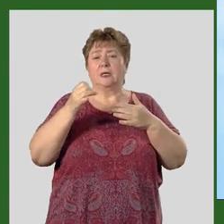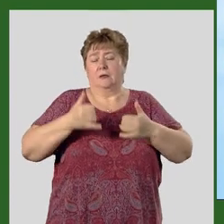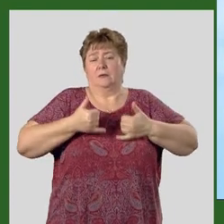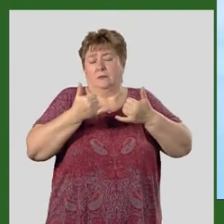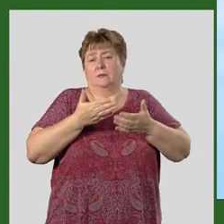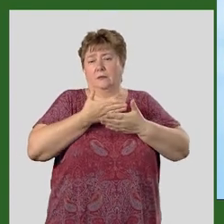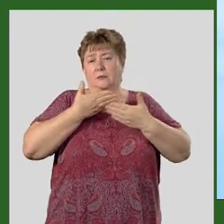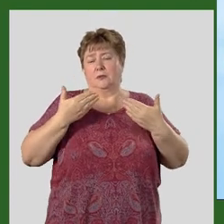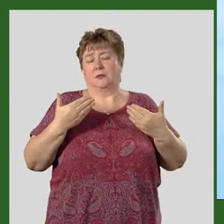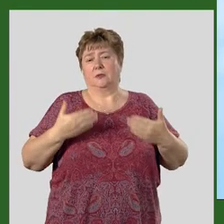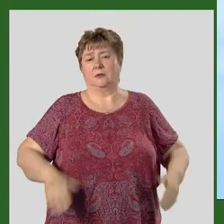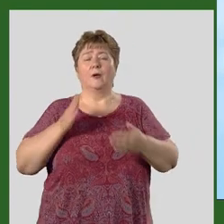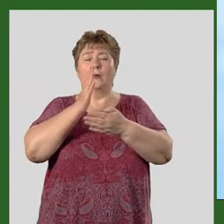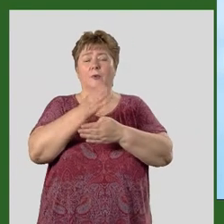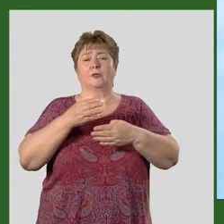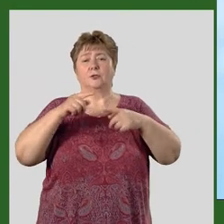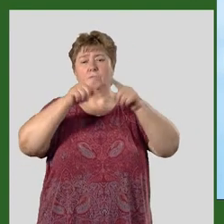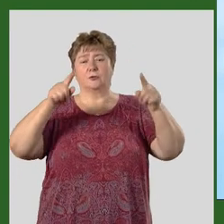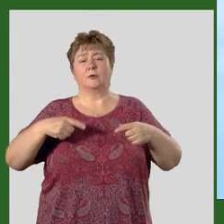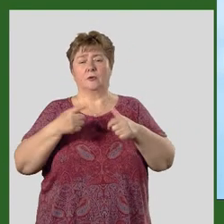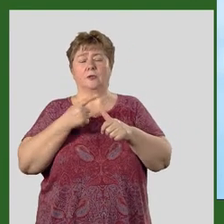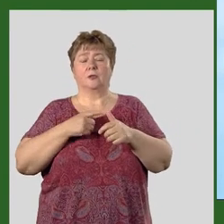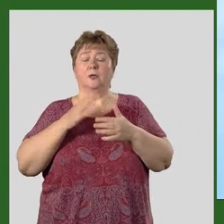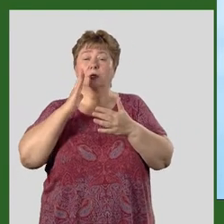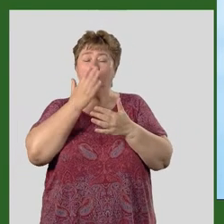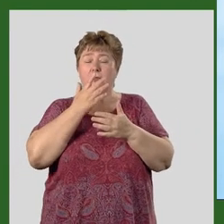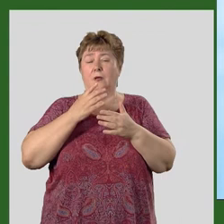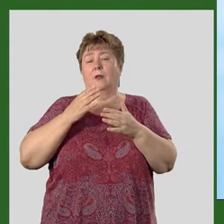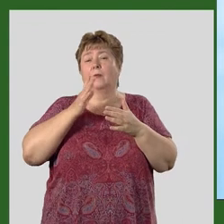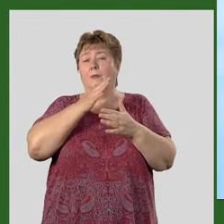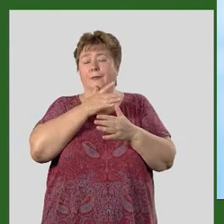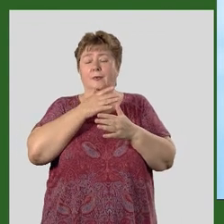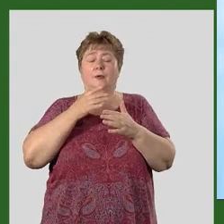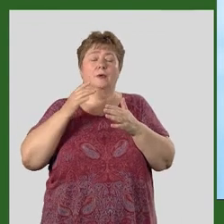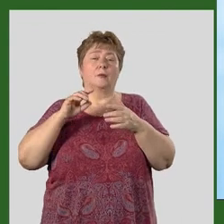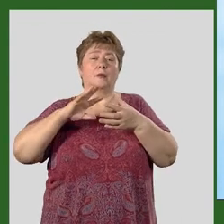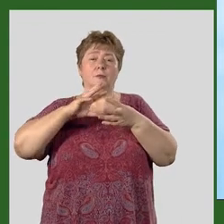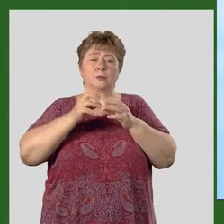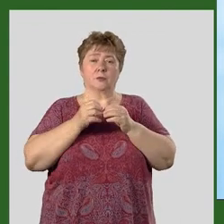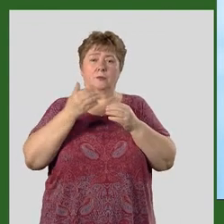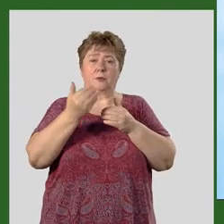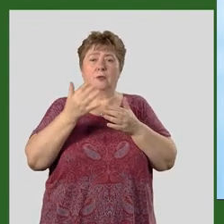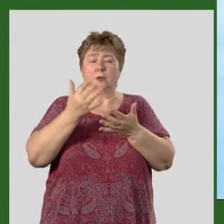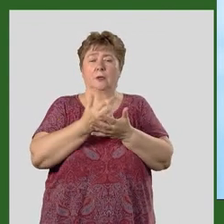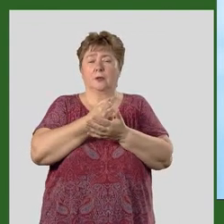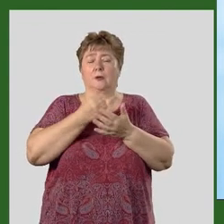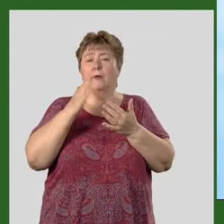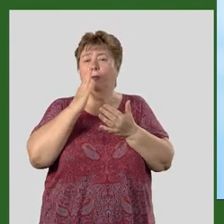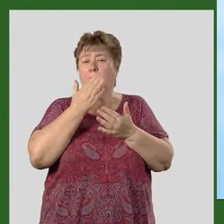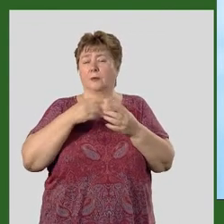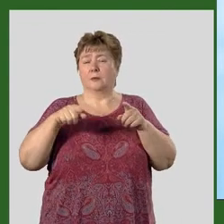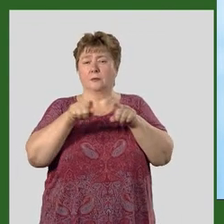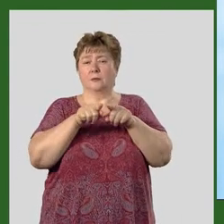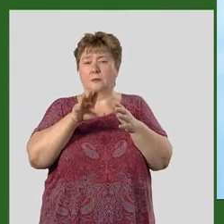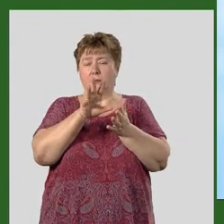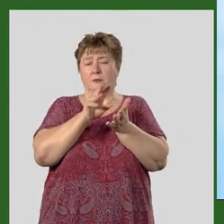непризнанные. Политическую карту называют зеркалом эпохи, поскольку на ней находят свое отражение –